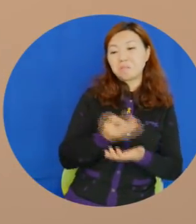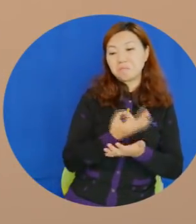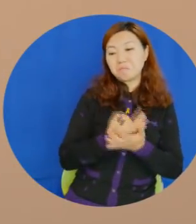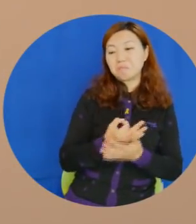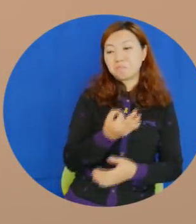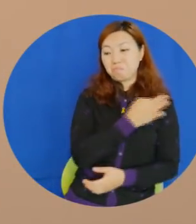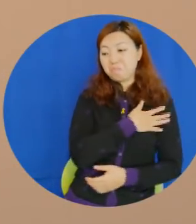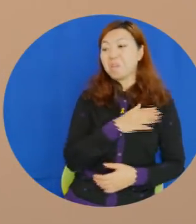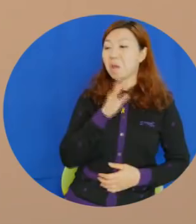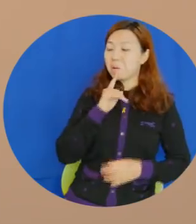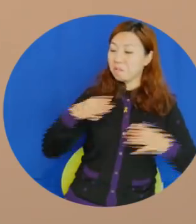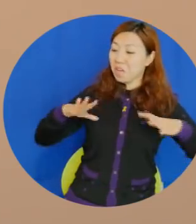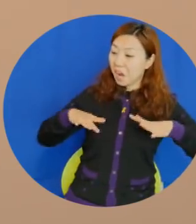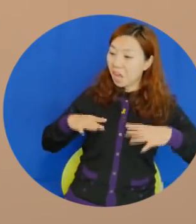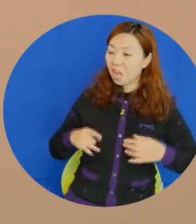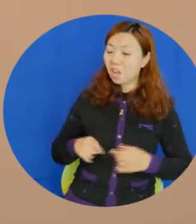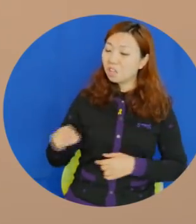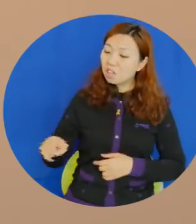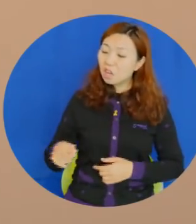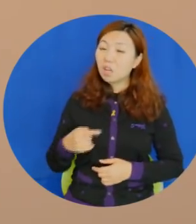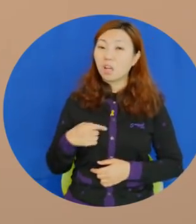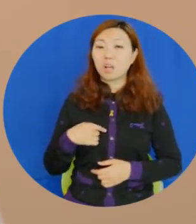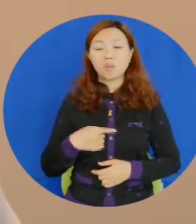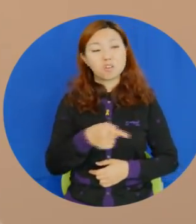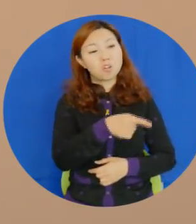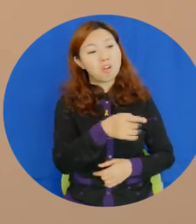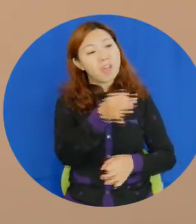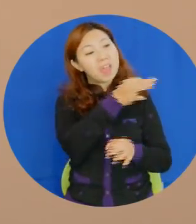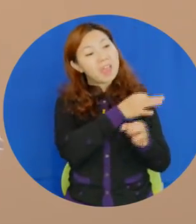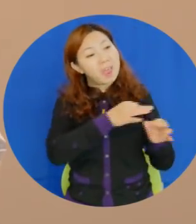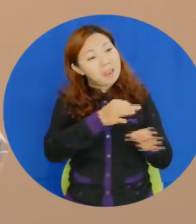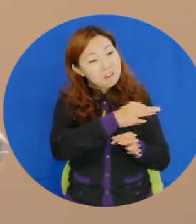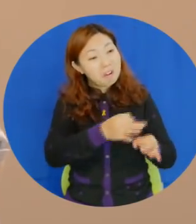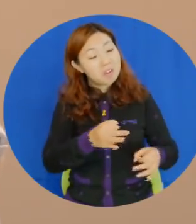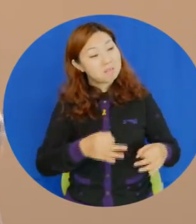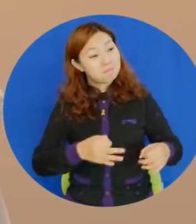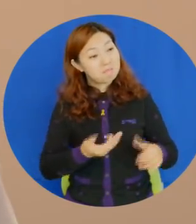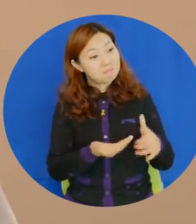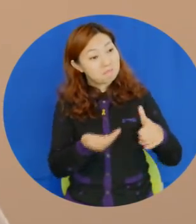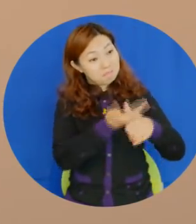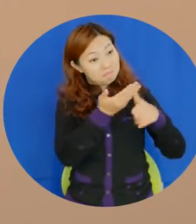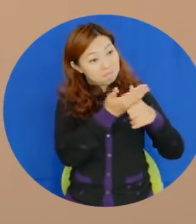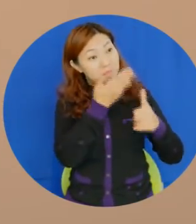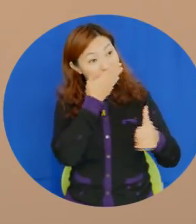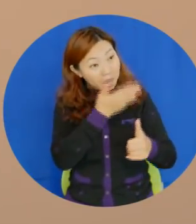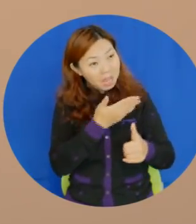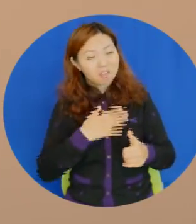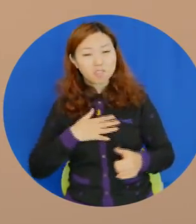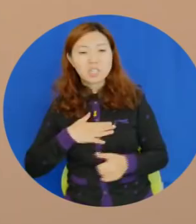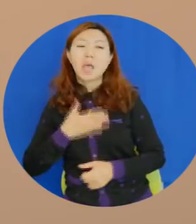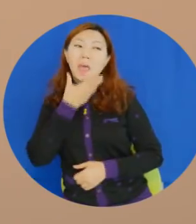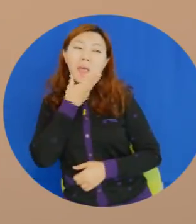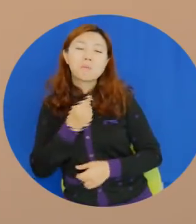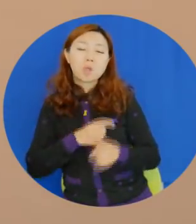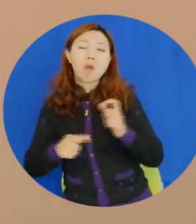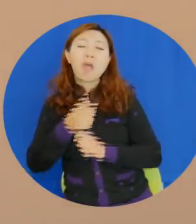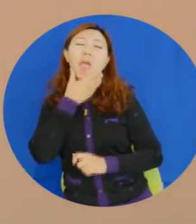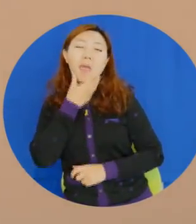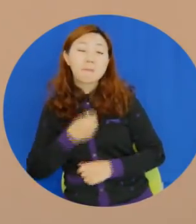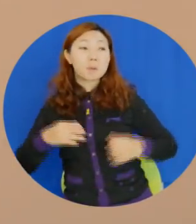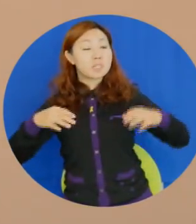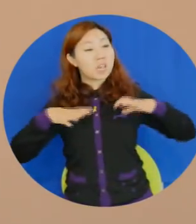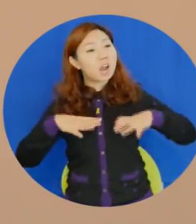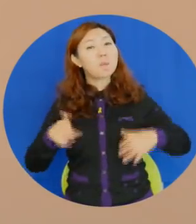산다. 이게 자랑이냐. 야, 너가 우리보다 경제적으로 나은지 몰라도 행복도는 우리가 더 높다. 이게